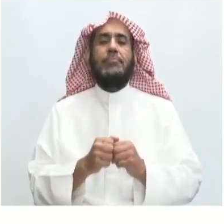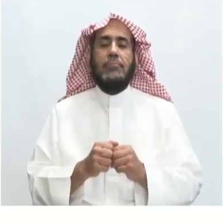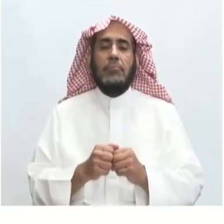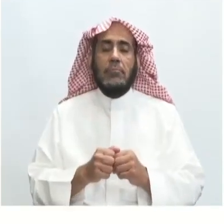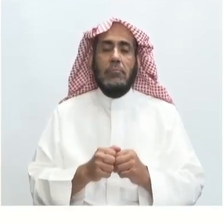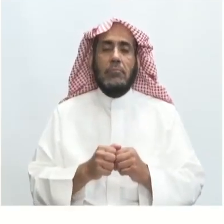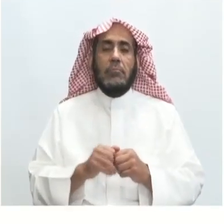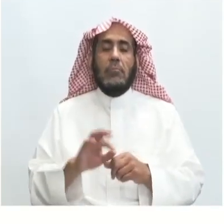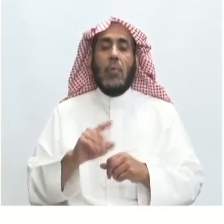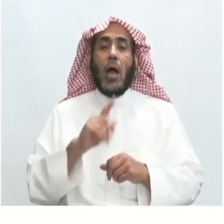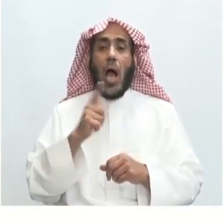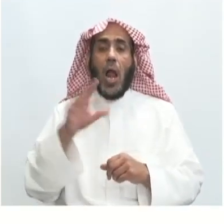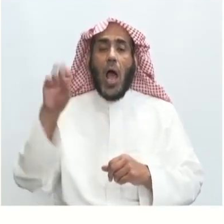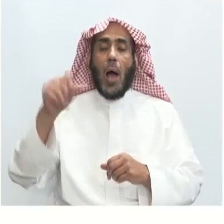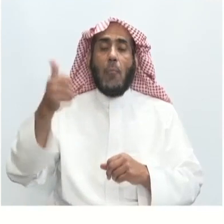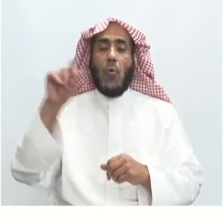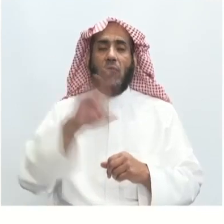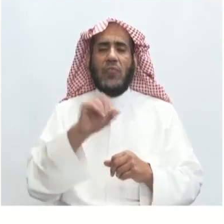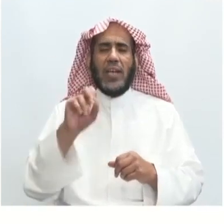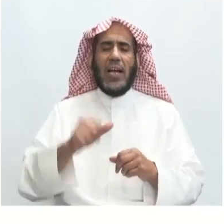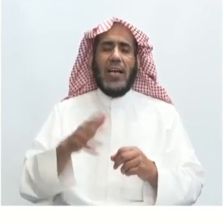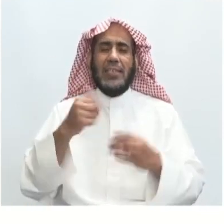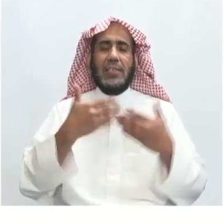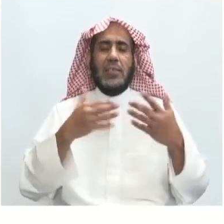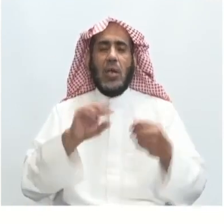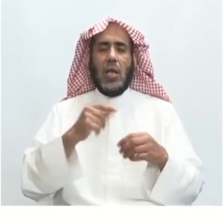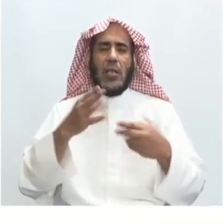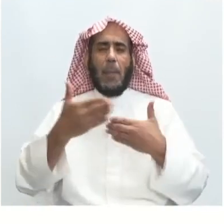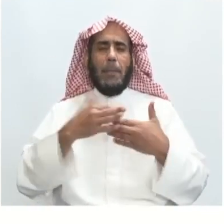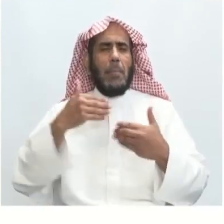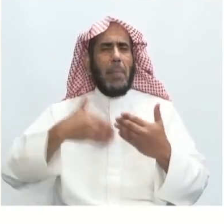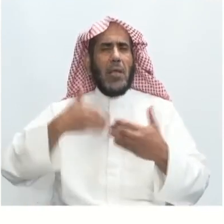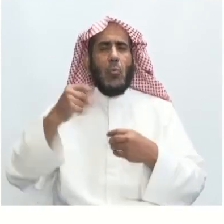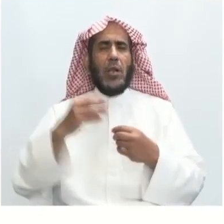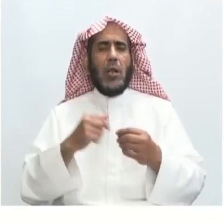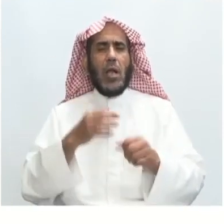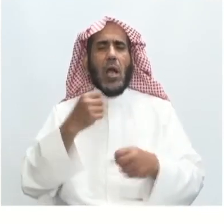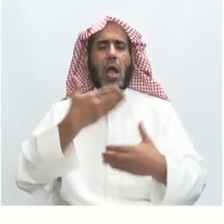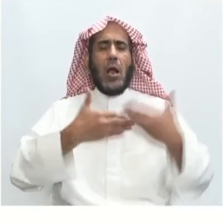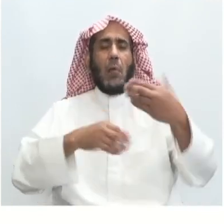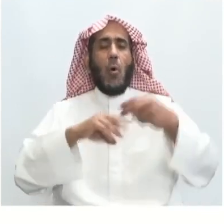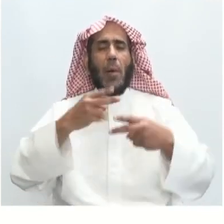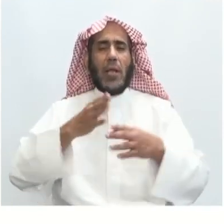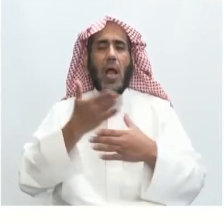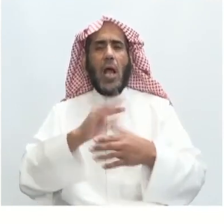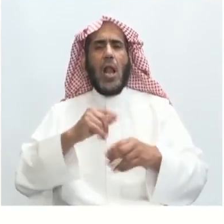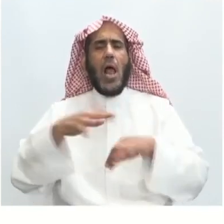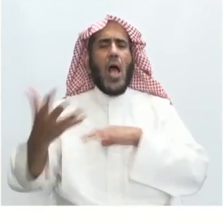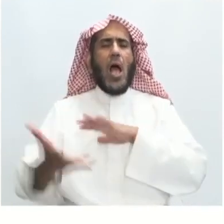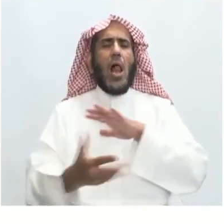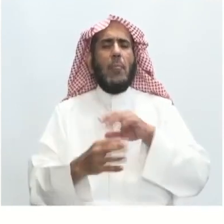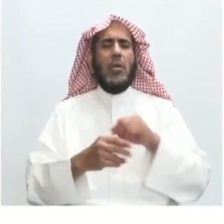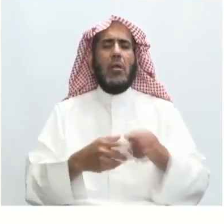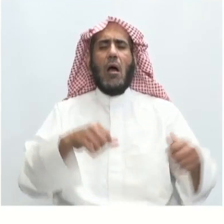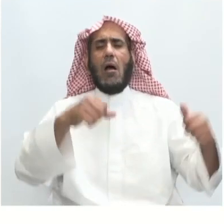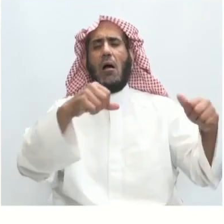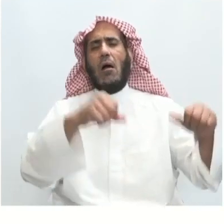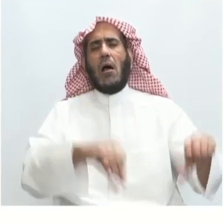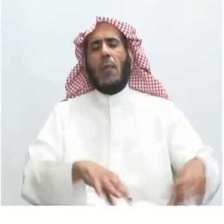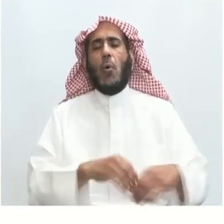قال ابو فراس فليت الذي بيني وبينك عامر وبيني وبين العالمين خراب